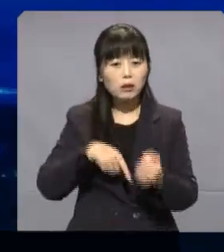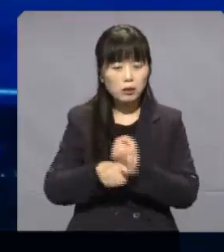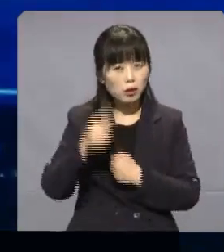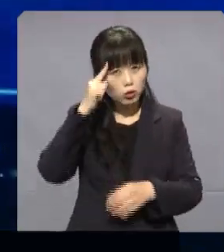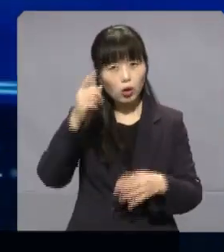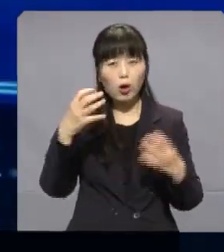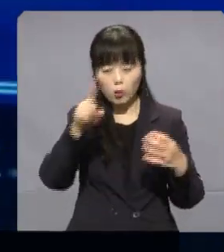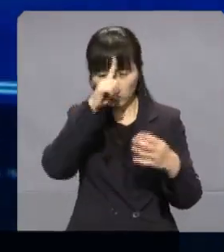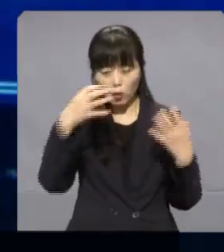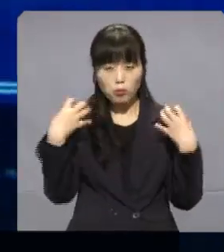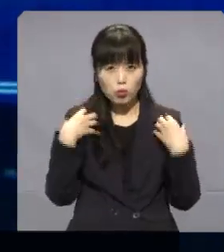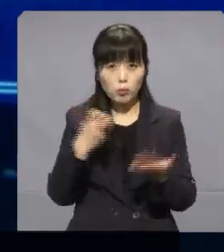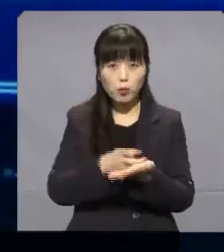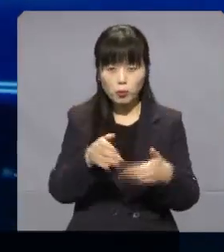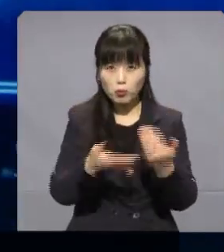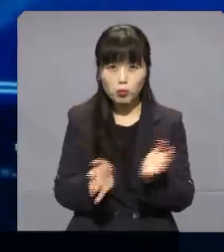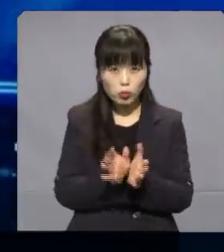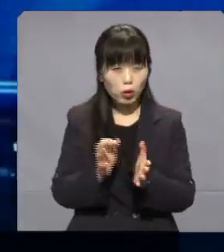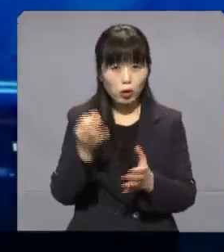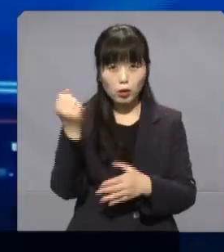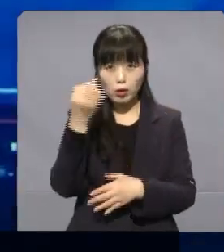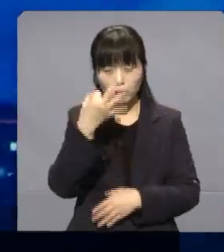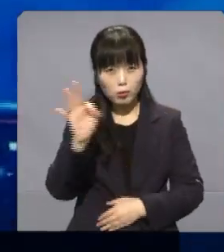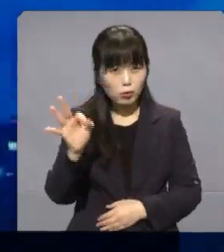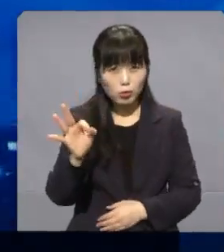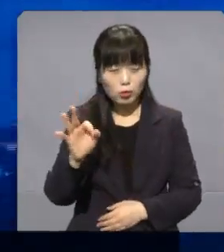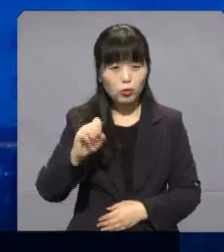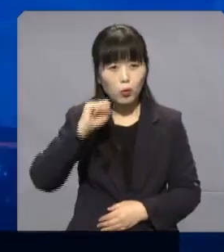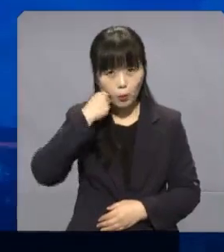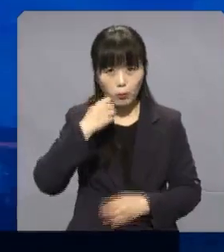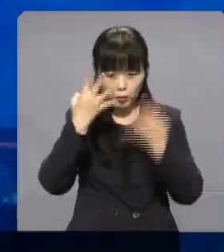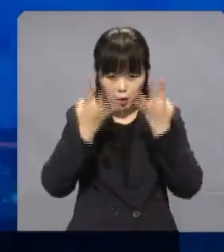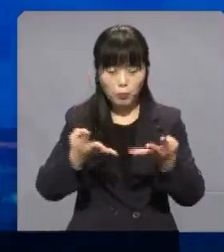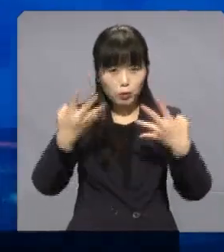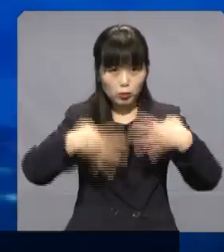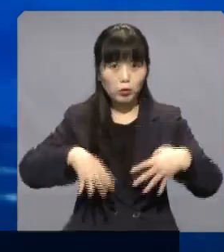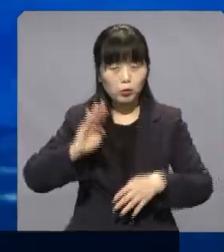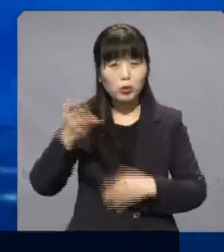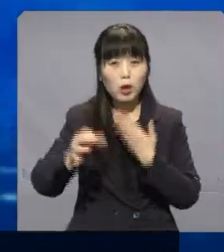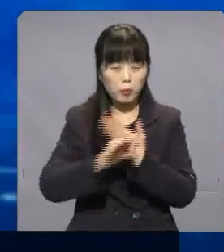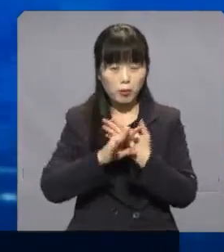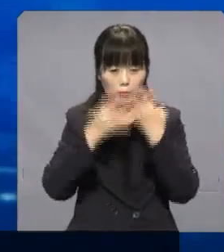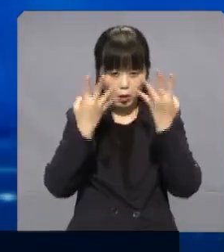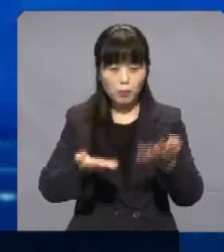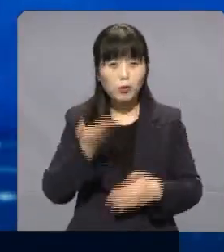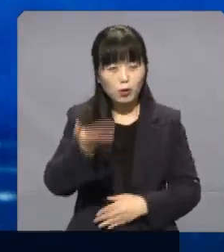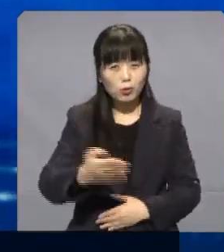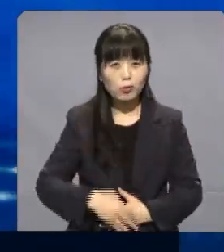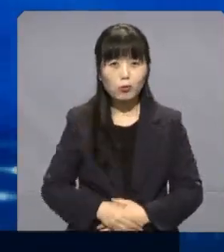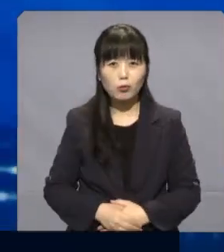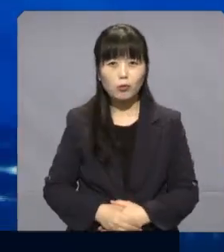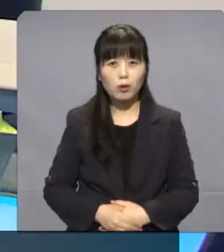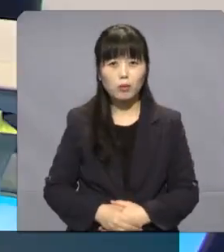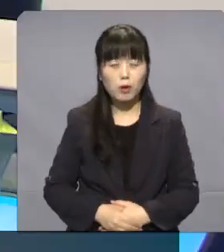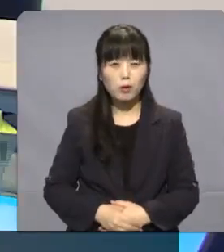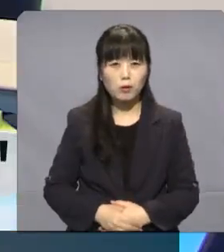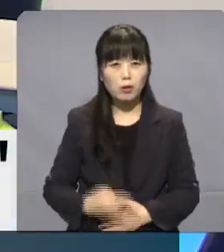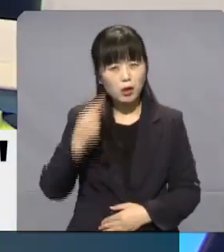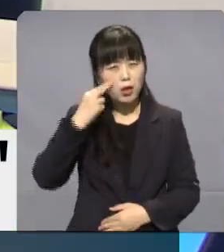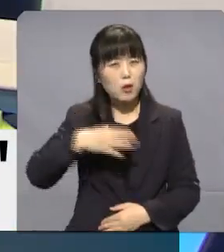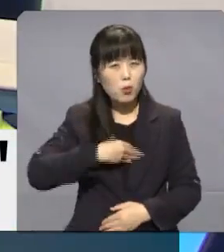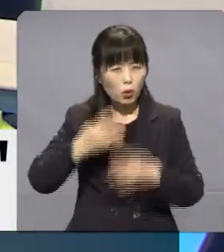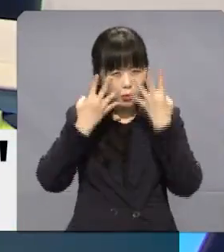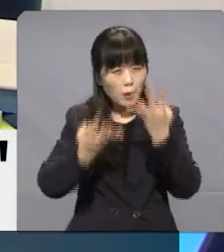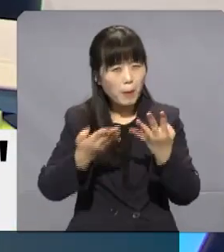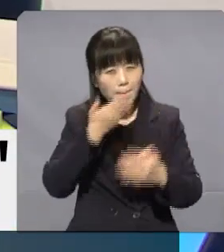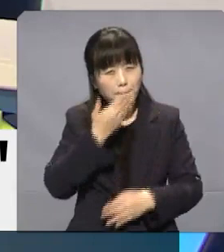정부가 뭐 법무부가 들을 이유는 없는 거죠. 사면 사유가 되면 하는 건데 오히려 보란 듯이 또 해줄 수도 있지